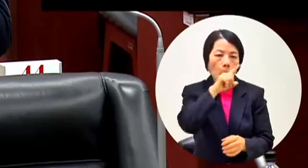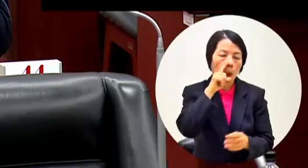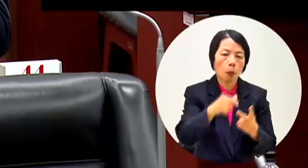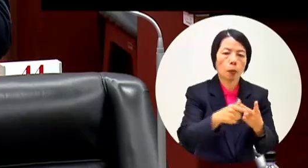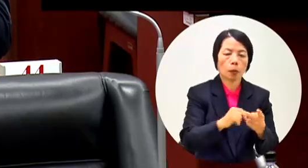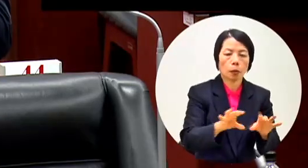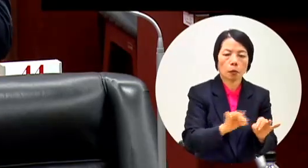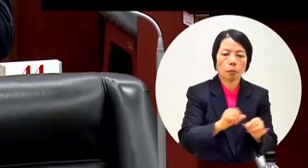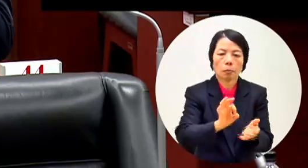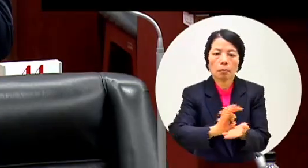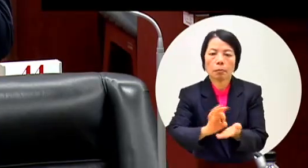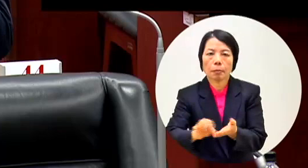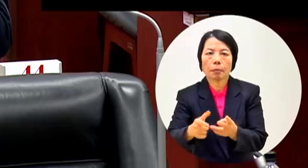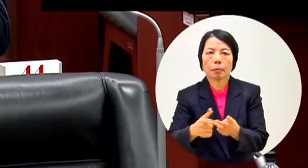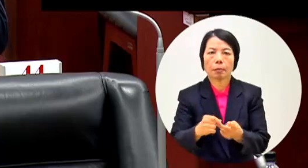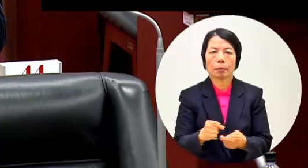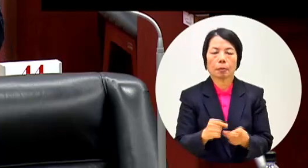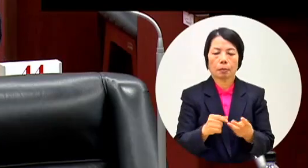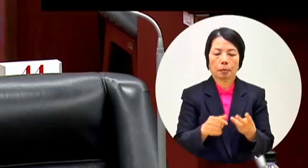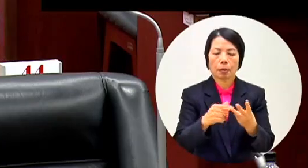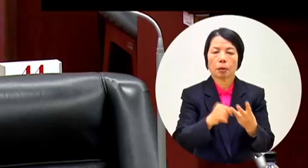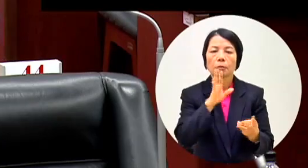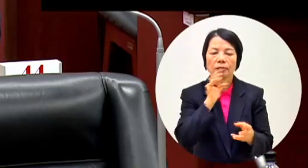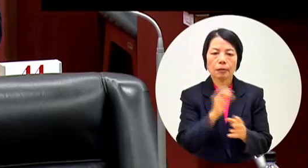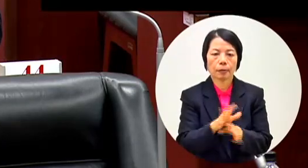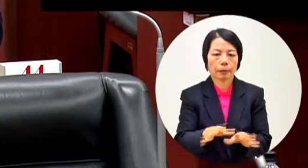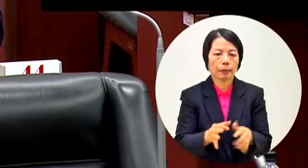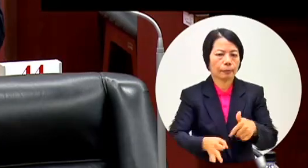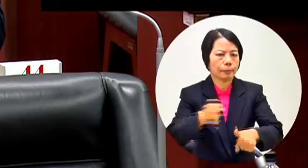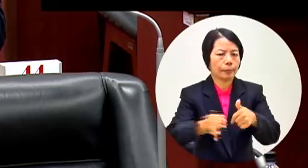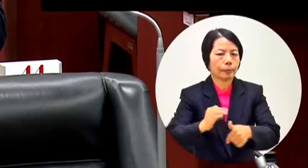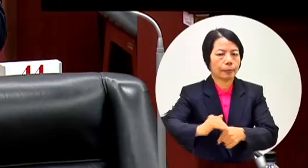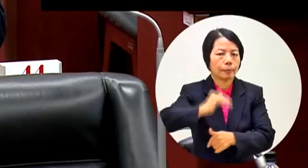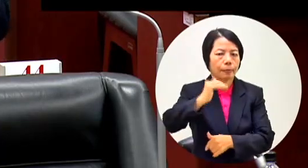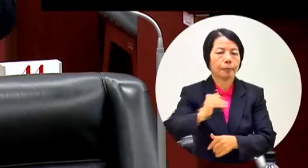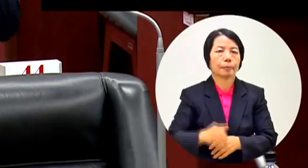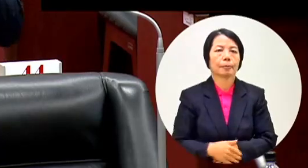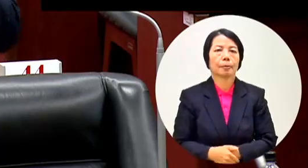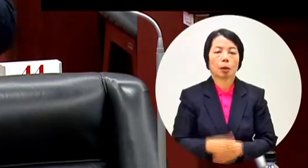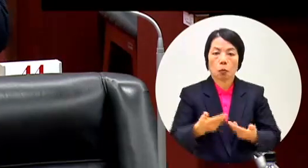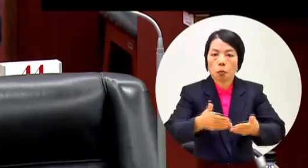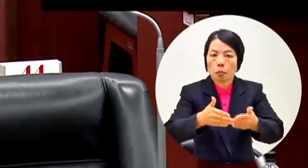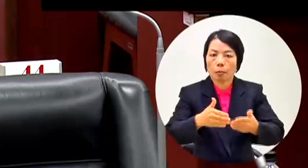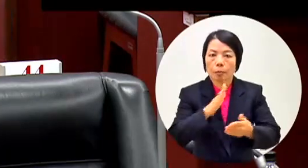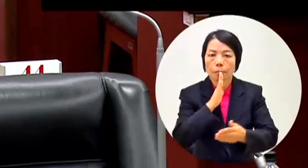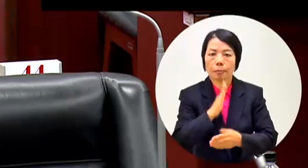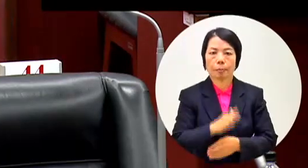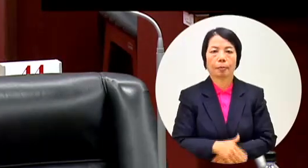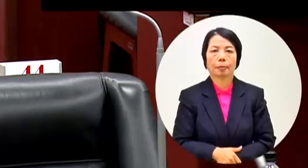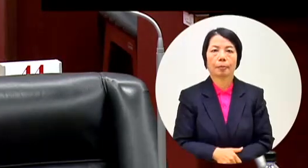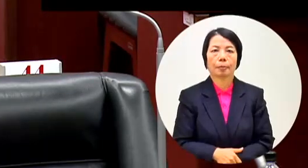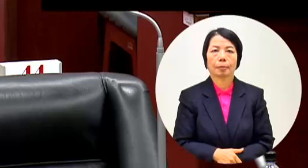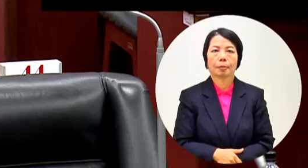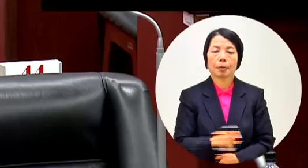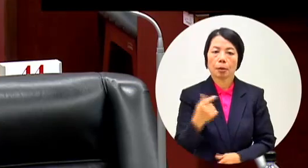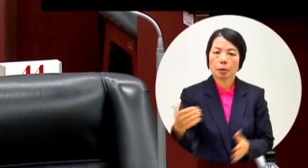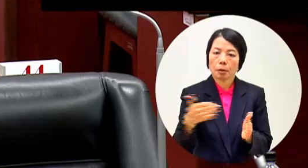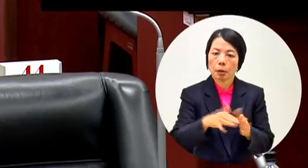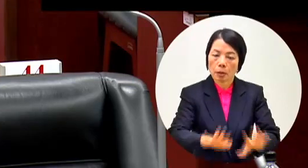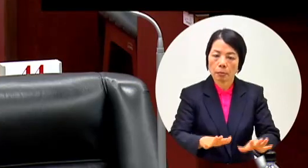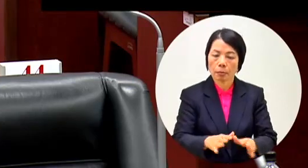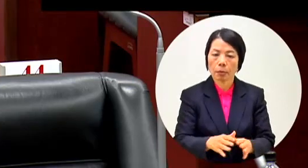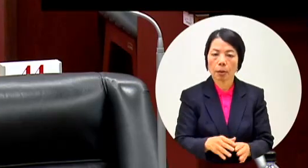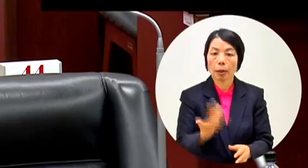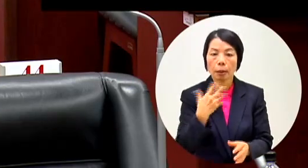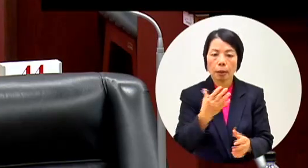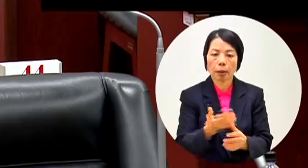不是附加价值很高。第四个，更重要的一件事情，你到底给我带少多少就业，不是低薪的哦，